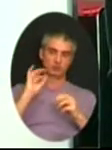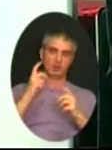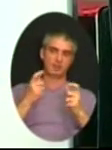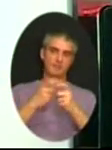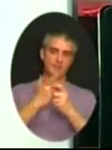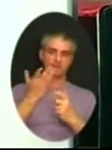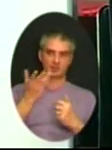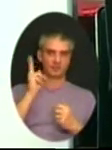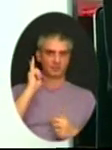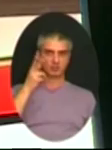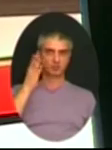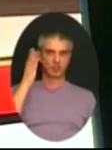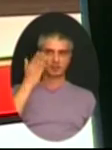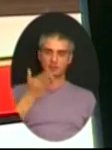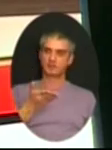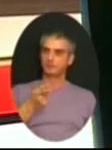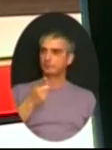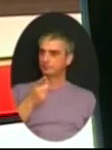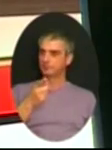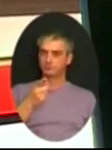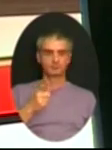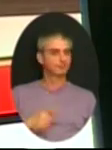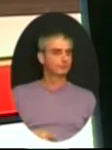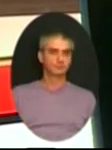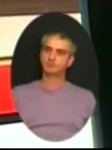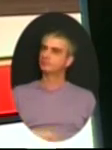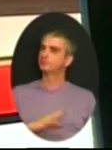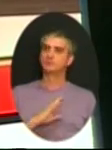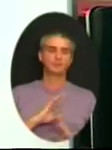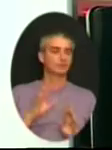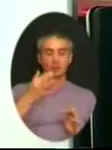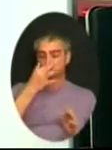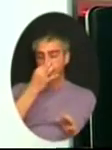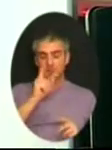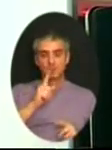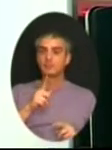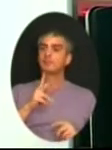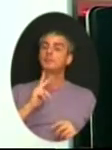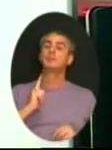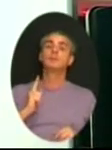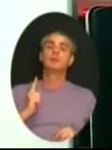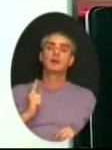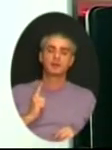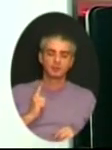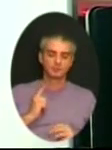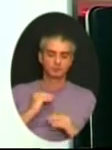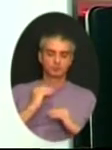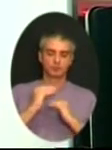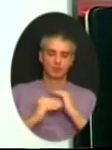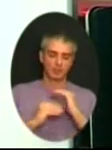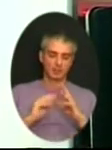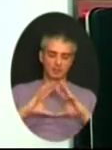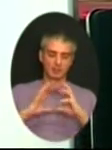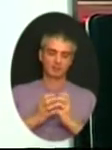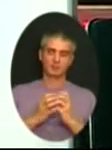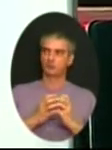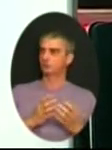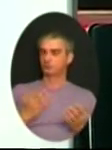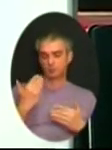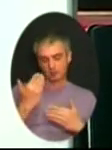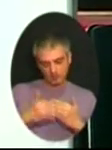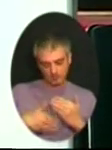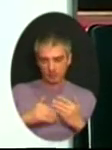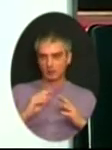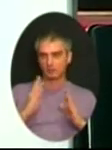מפלגת יש עתיד. אבל מוכנים לסתום את האף. לא סותמים את האף. בוודאי שכן. מחכים שההליך יתגבש. לא